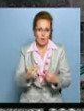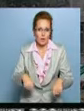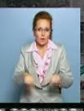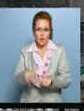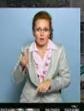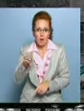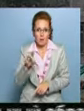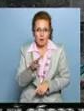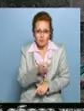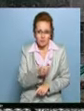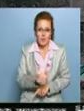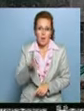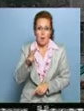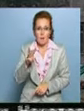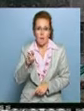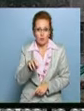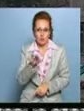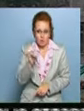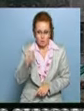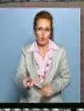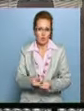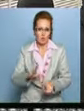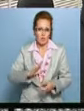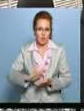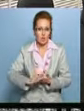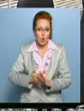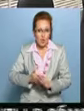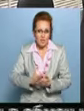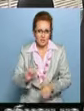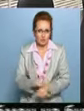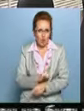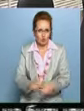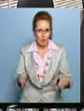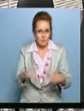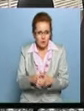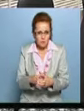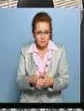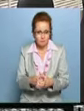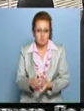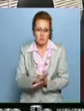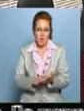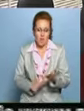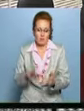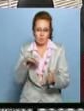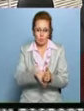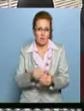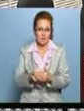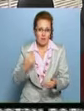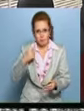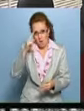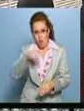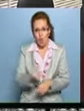менеджеры которой кстати тоже были в сговоре с мошенниками заявки включались заведомо ложные сведения о